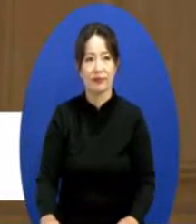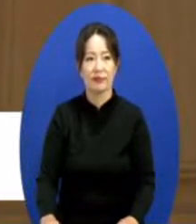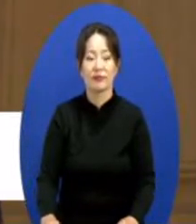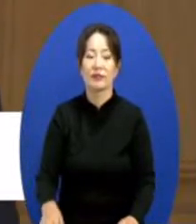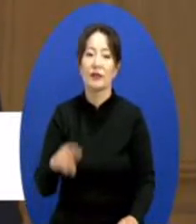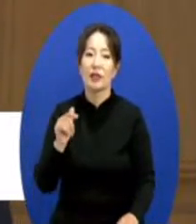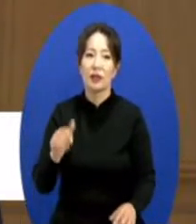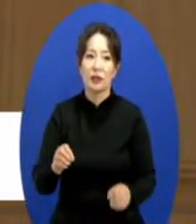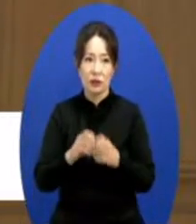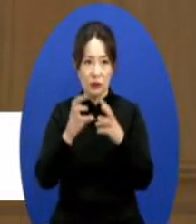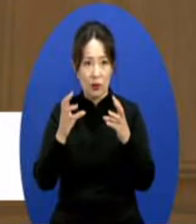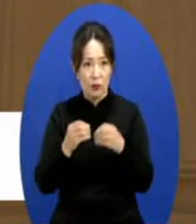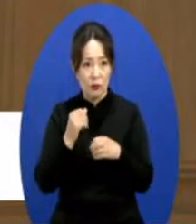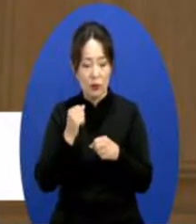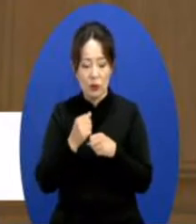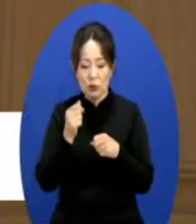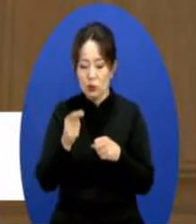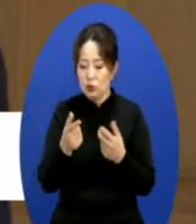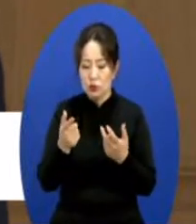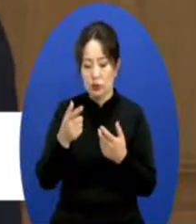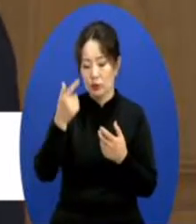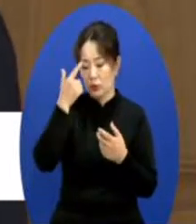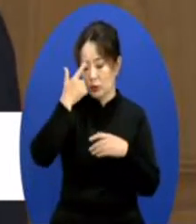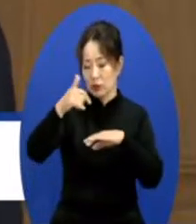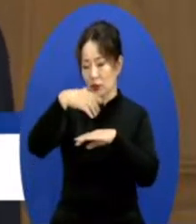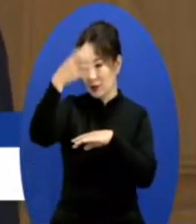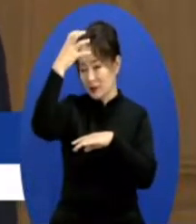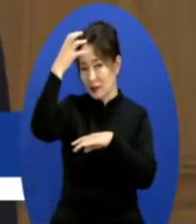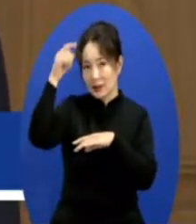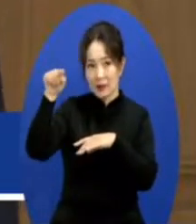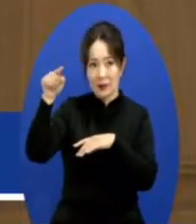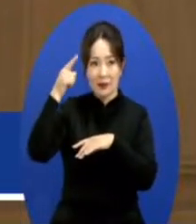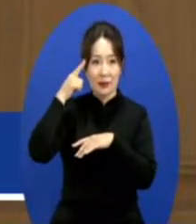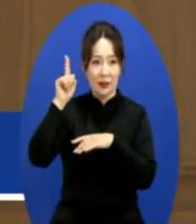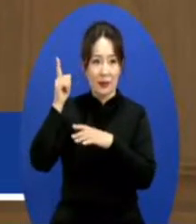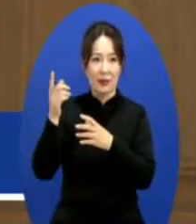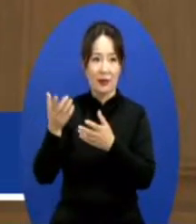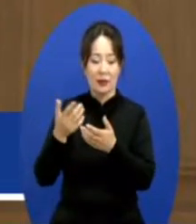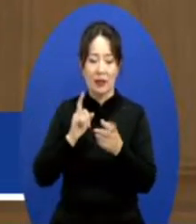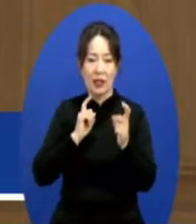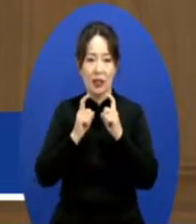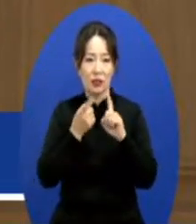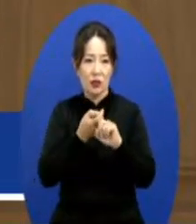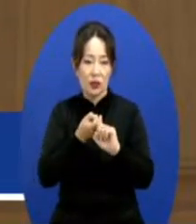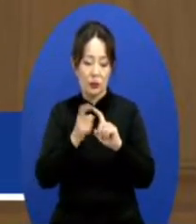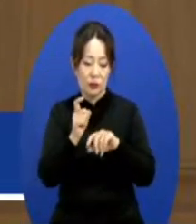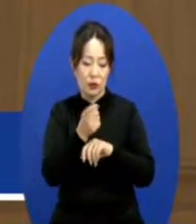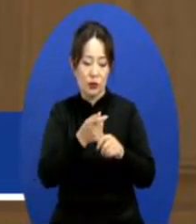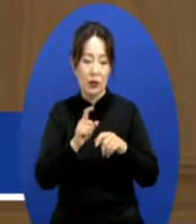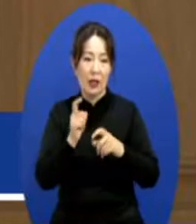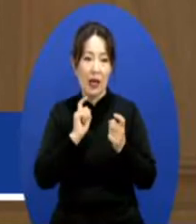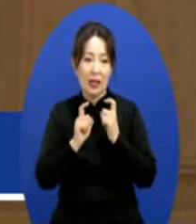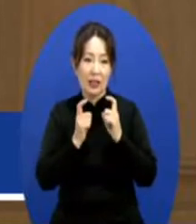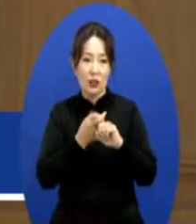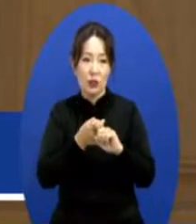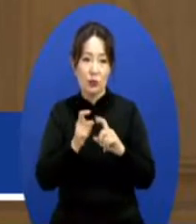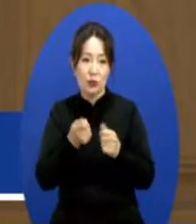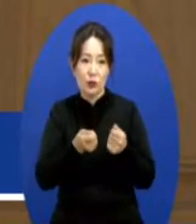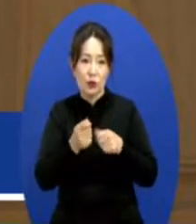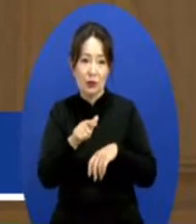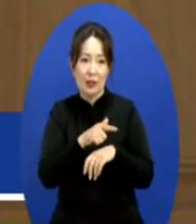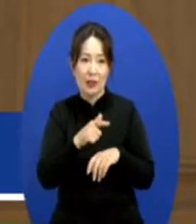Хан байгуулалтын үед бол Монгол улсын засгийн газараас санаачилсны дагуу харилцан холбооны зохицуулах газрын